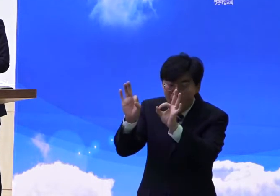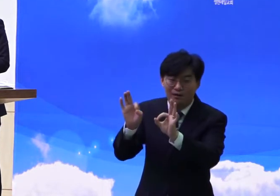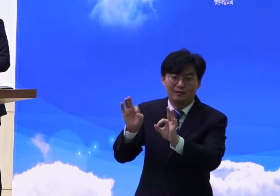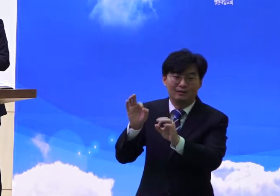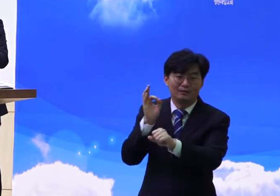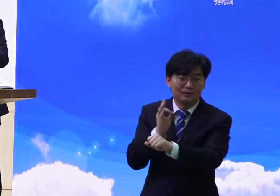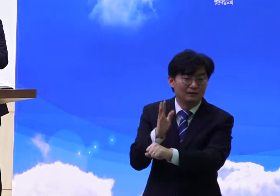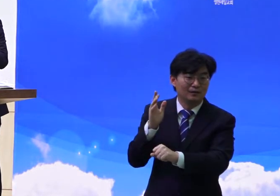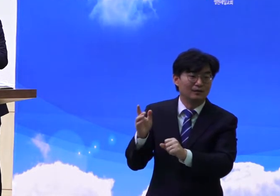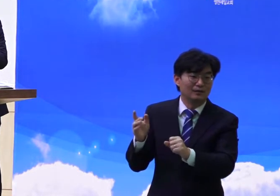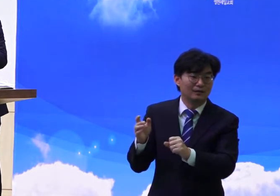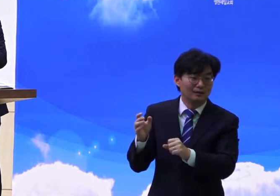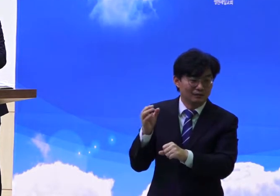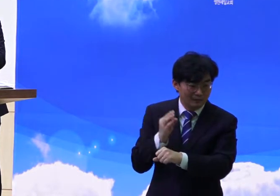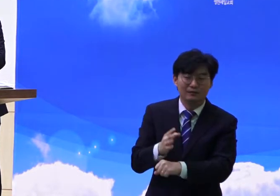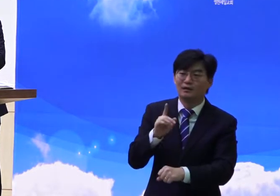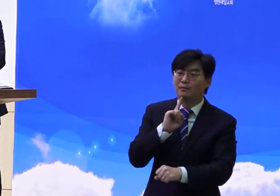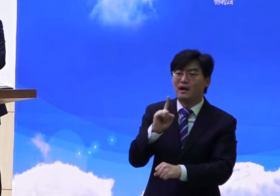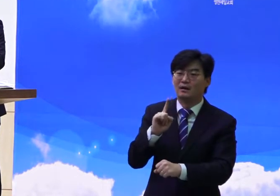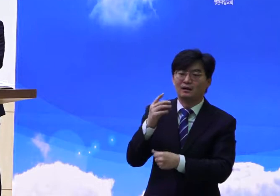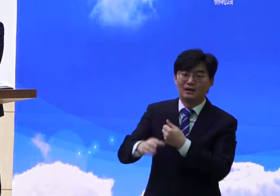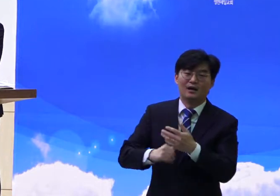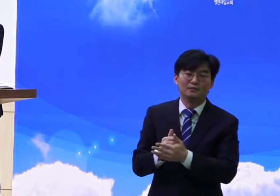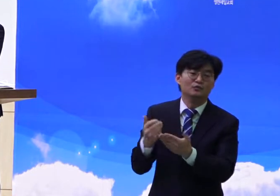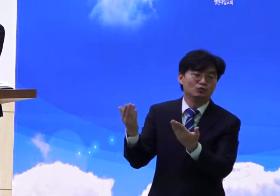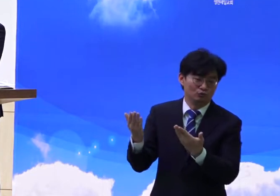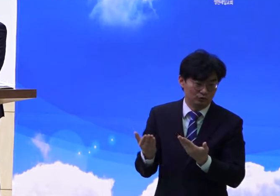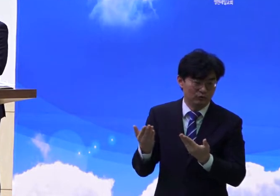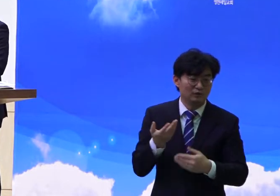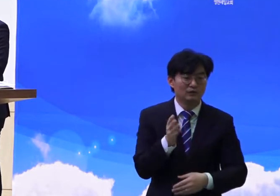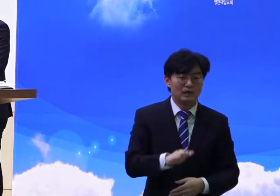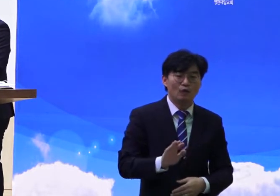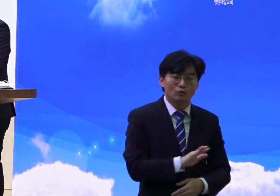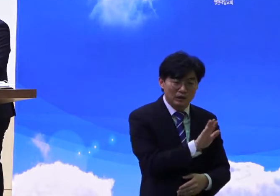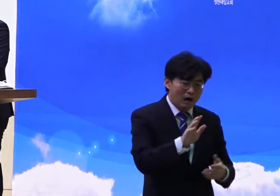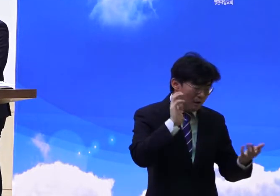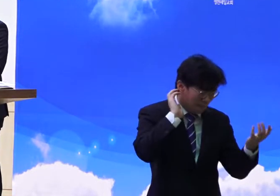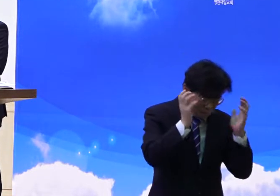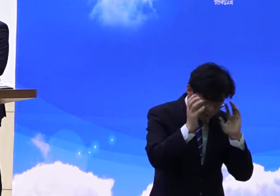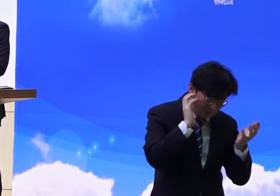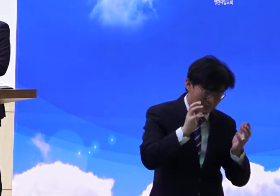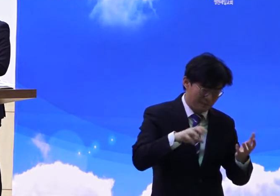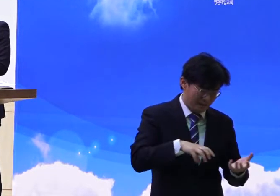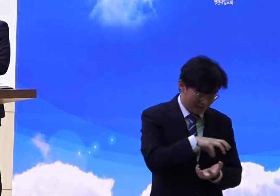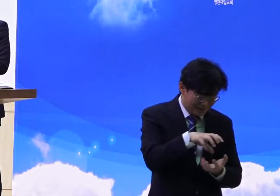못하고, 단순한 진리의 말씀이신 하나님 말씀을 우리가 복잡하게 해석해 보려고 합니다.